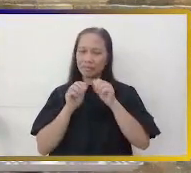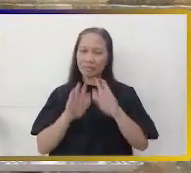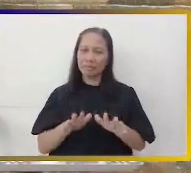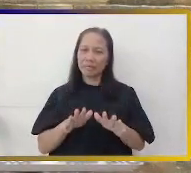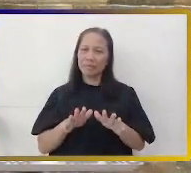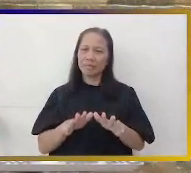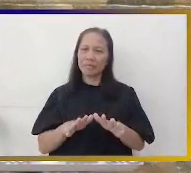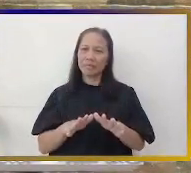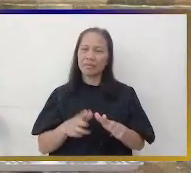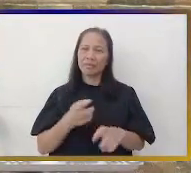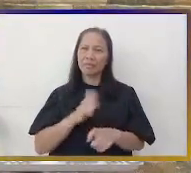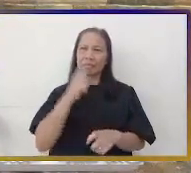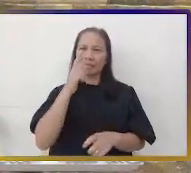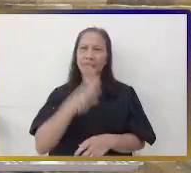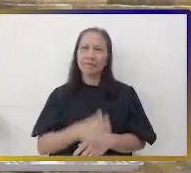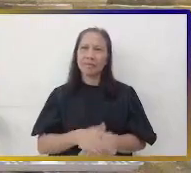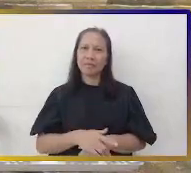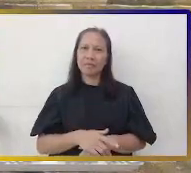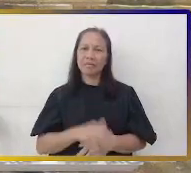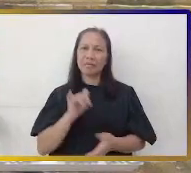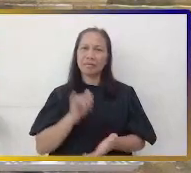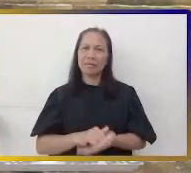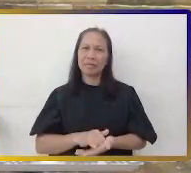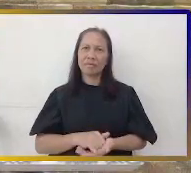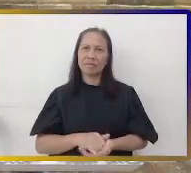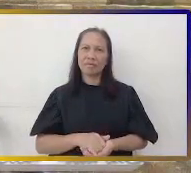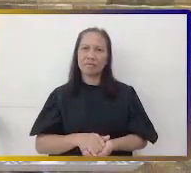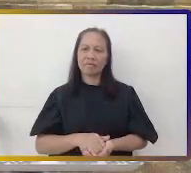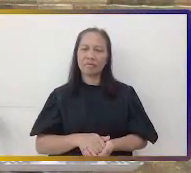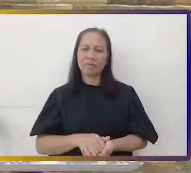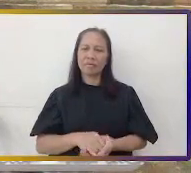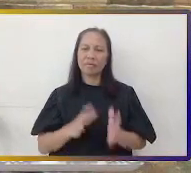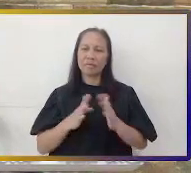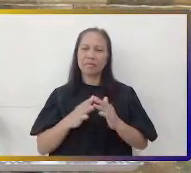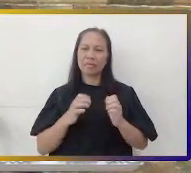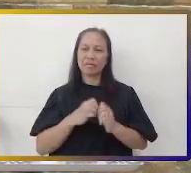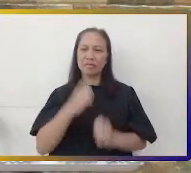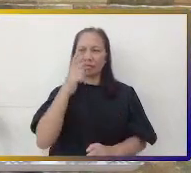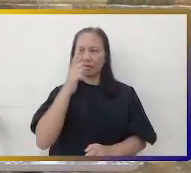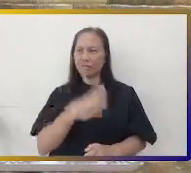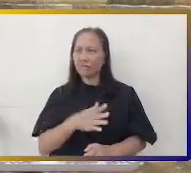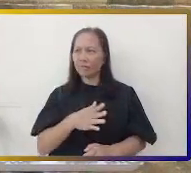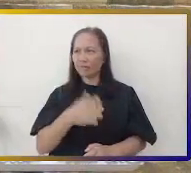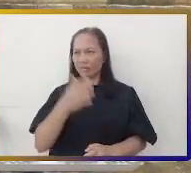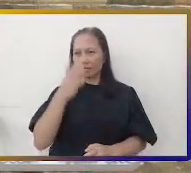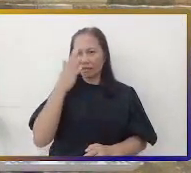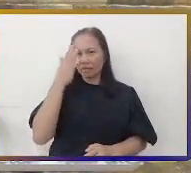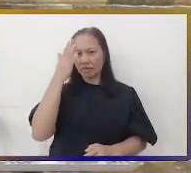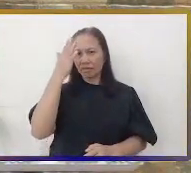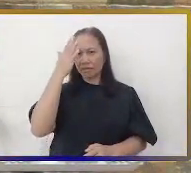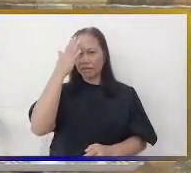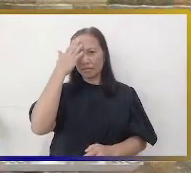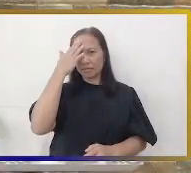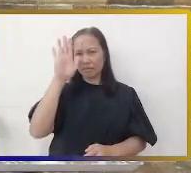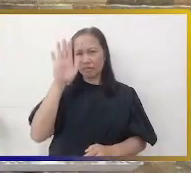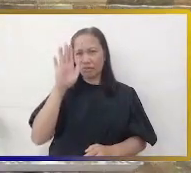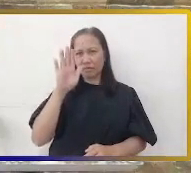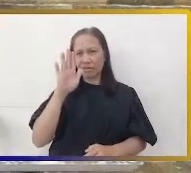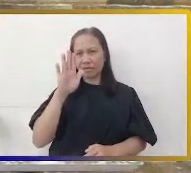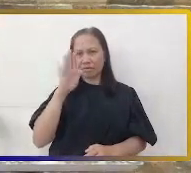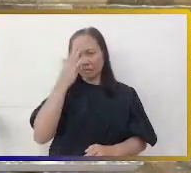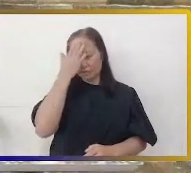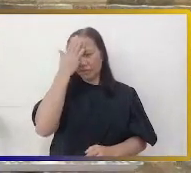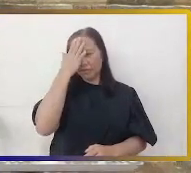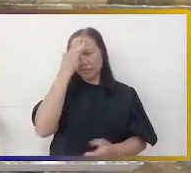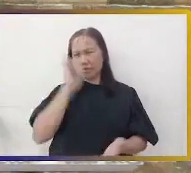mumula sa Diyos na Akalain mo even God who knows na mapapahamak tayo sa pera natin